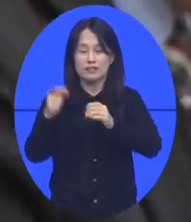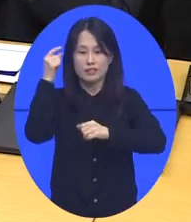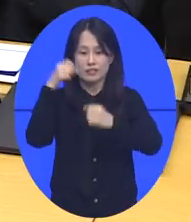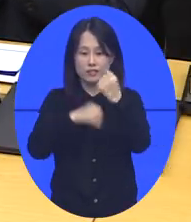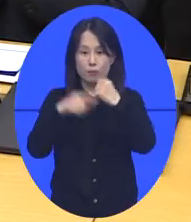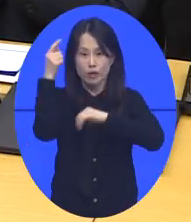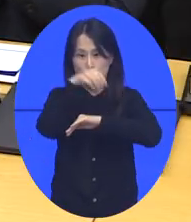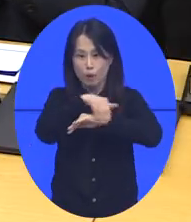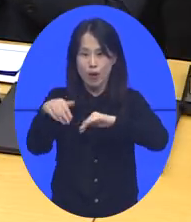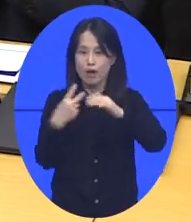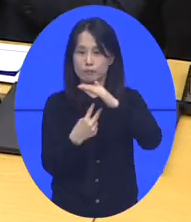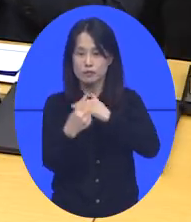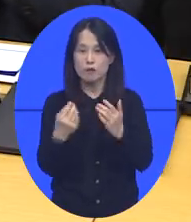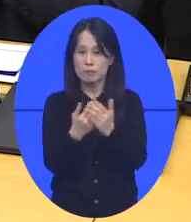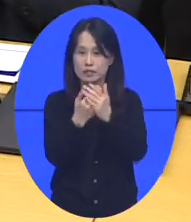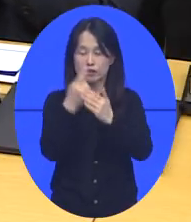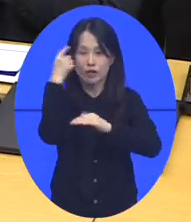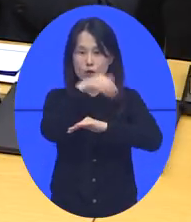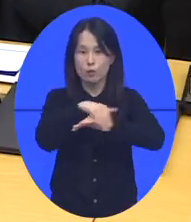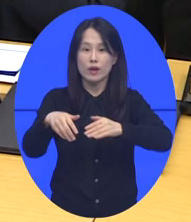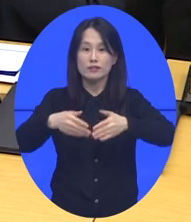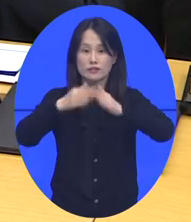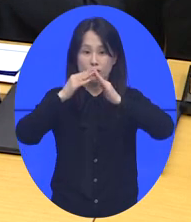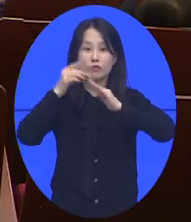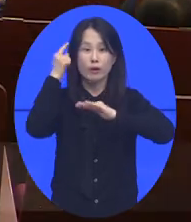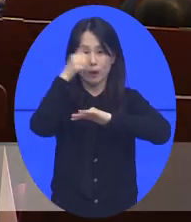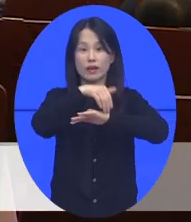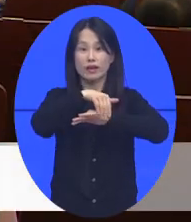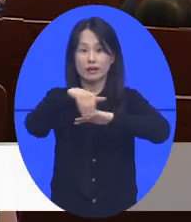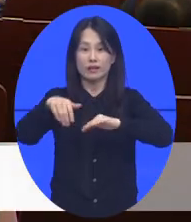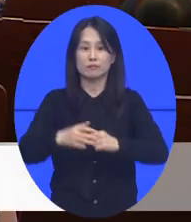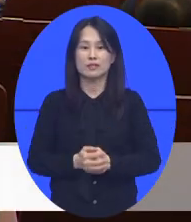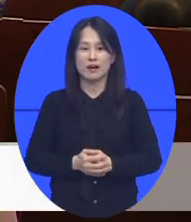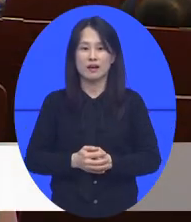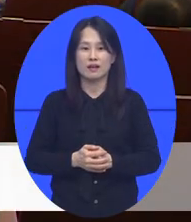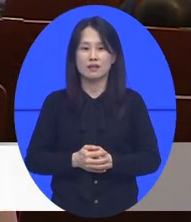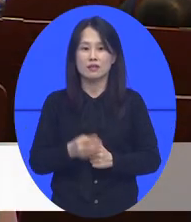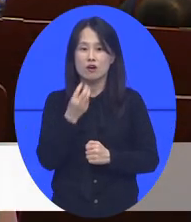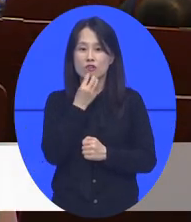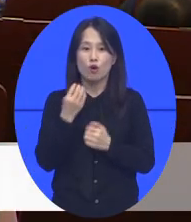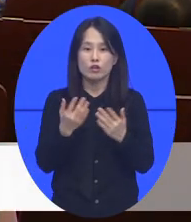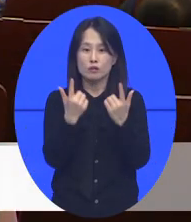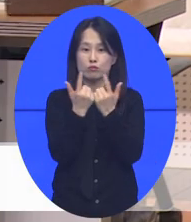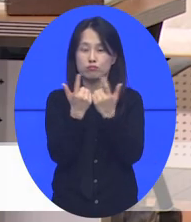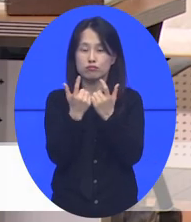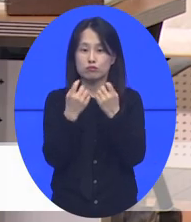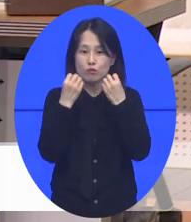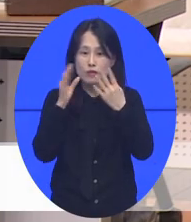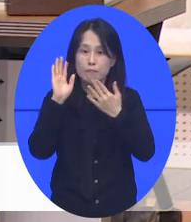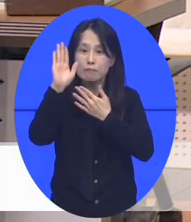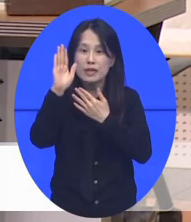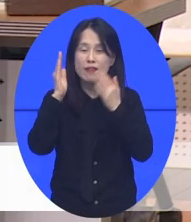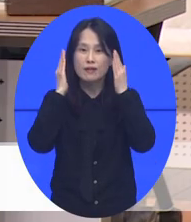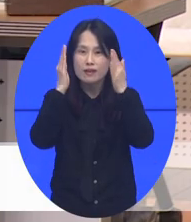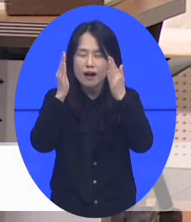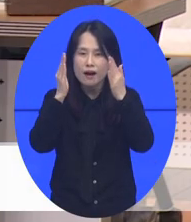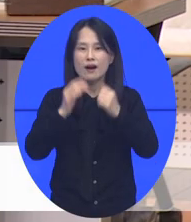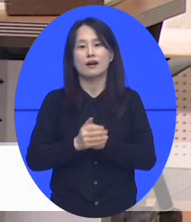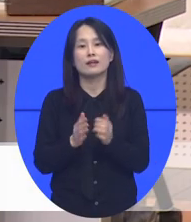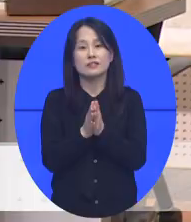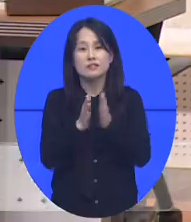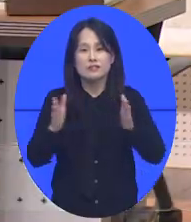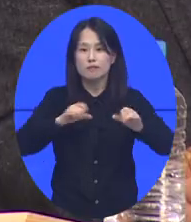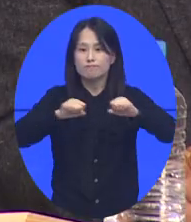및 비전 발전 전략을 수립할 계획입니다. 민선 8기 경기 북부의 새 미래를 향한